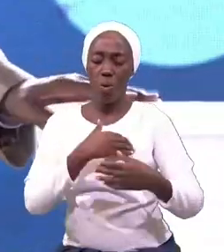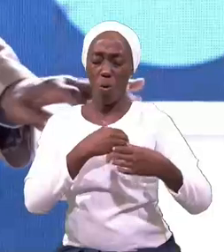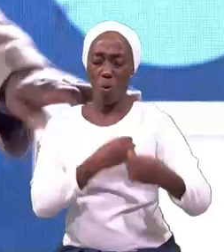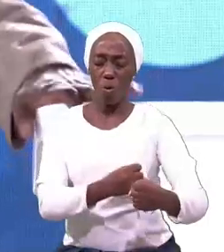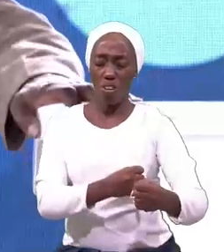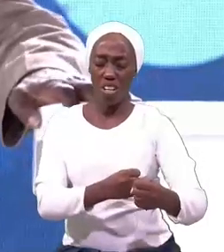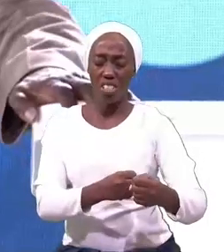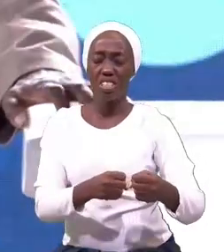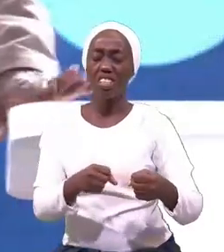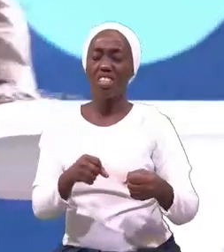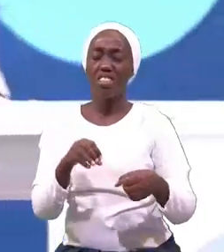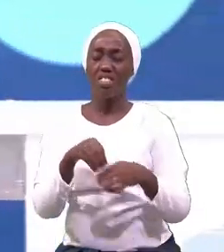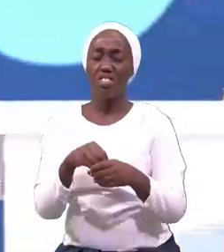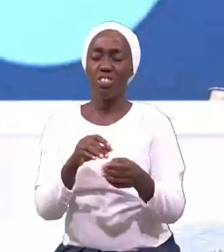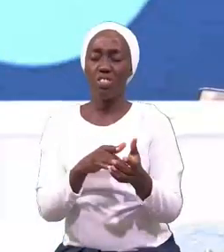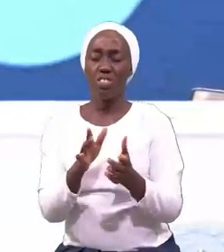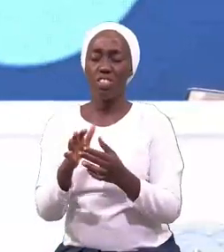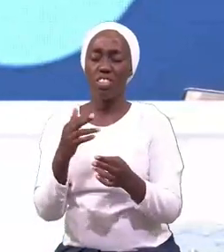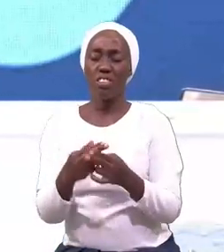nouveau courage pour vaincre.